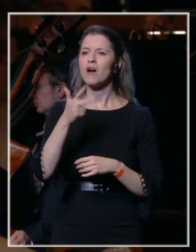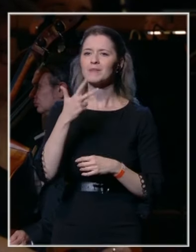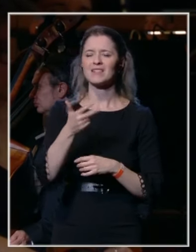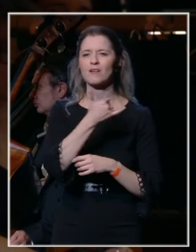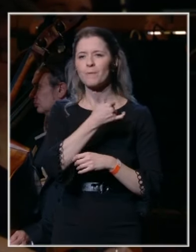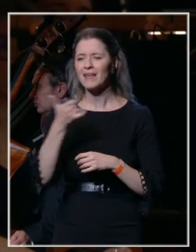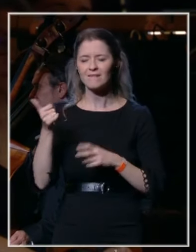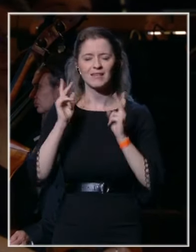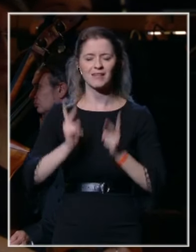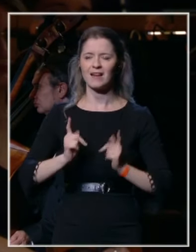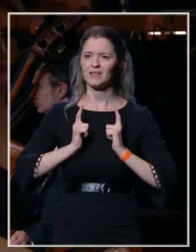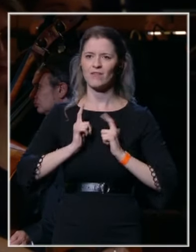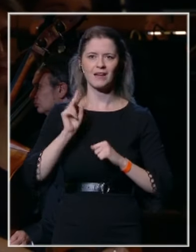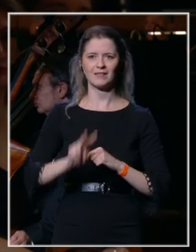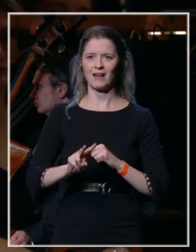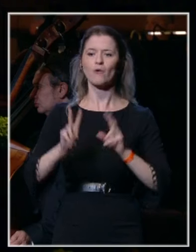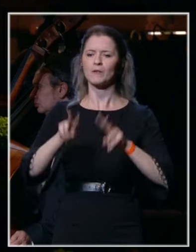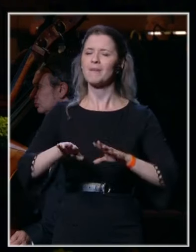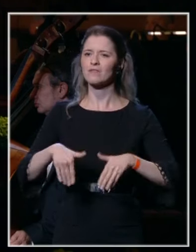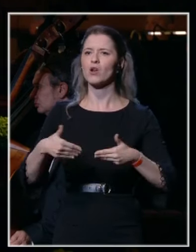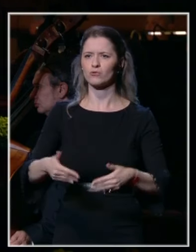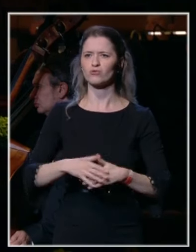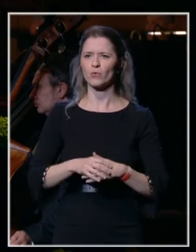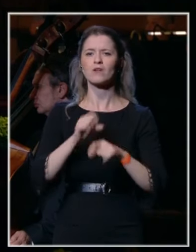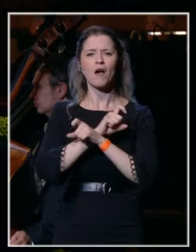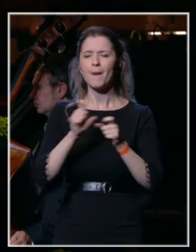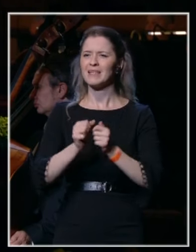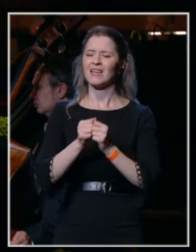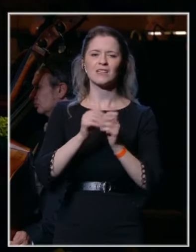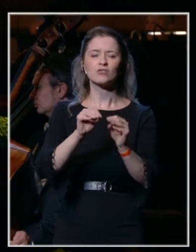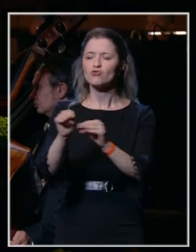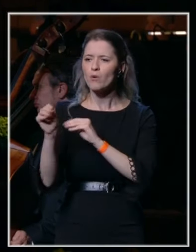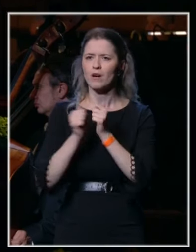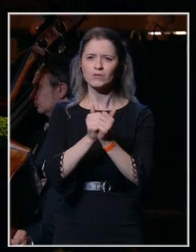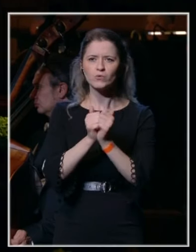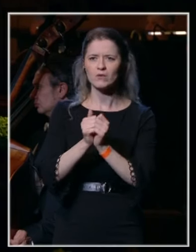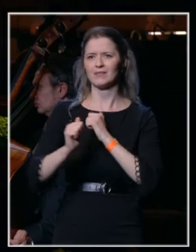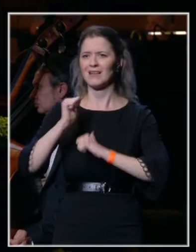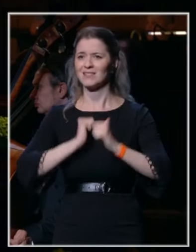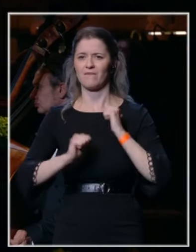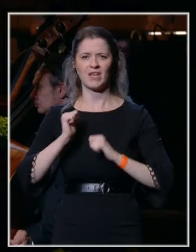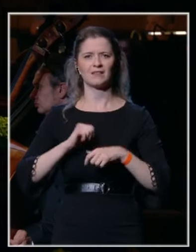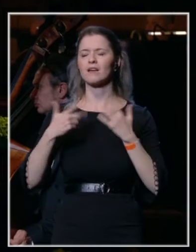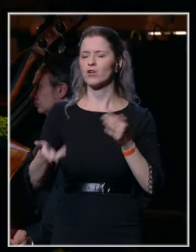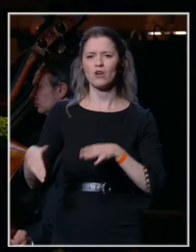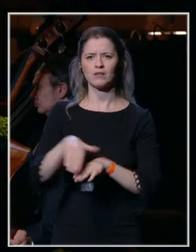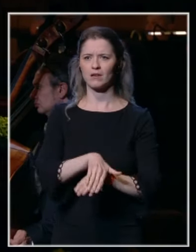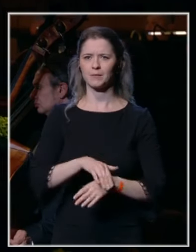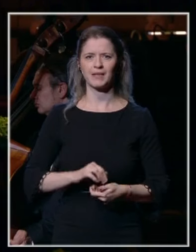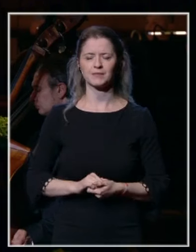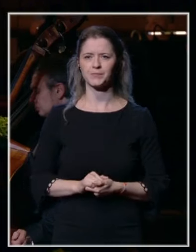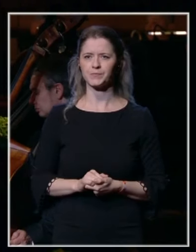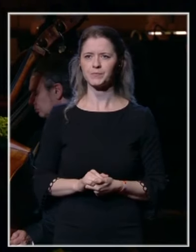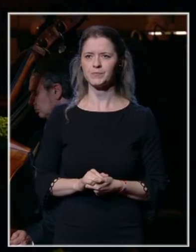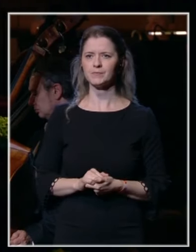is várni rá, hogy megvalósuljon, amiért annyi sokan küzdöttek, szenvedtek vagy haltak meg.